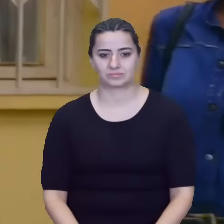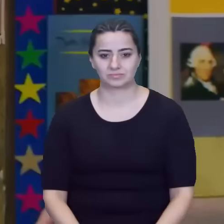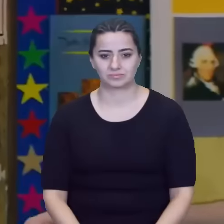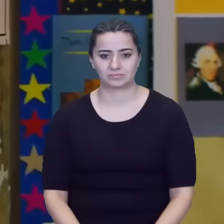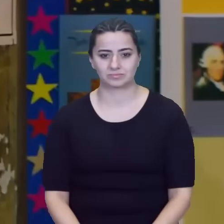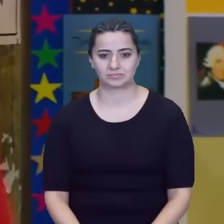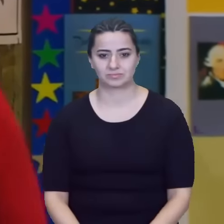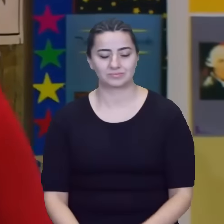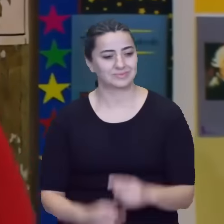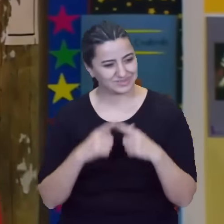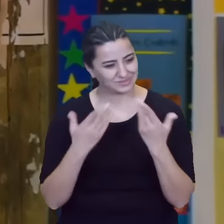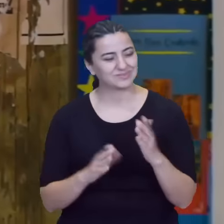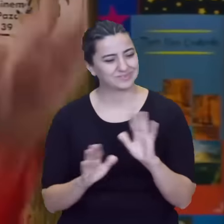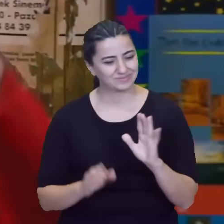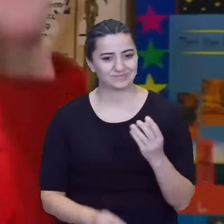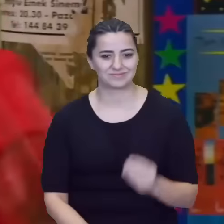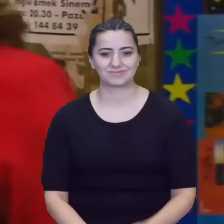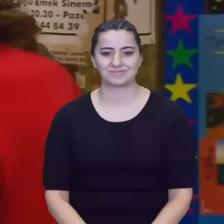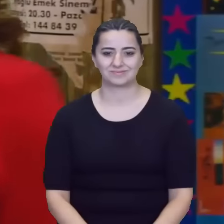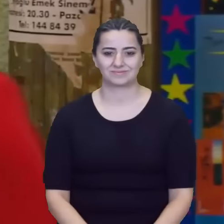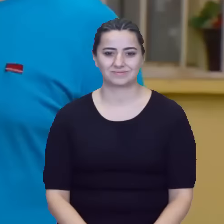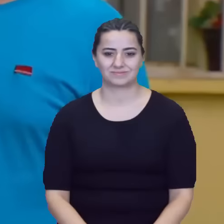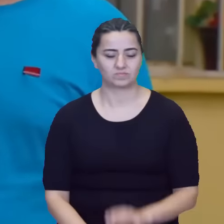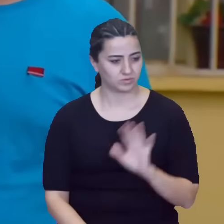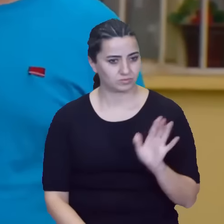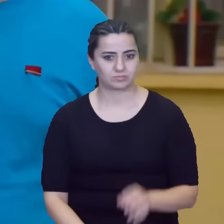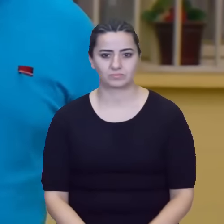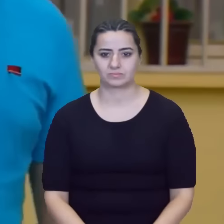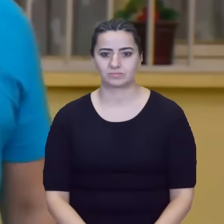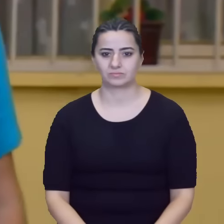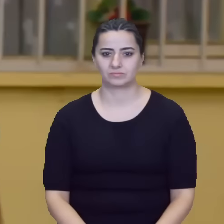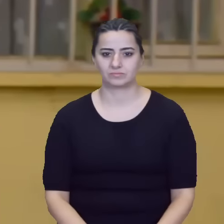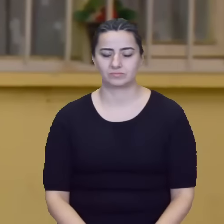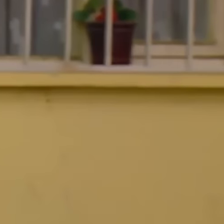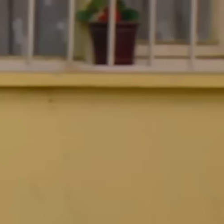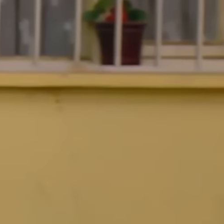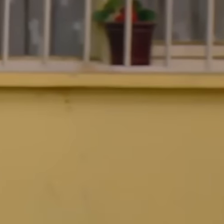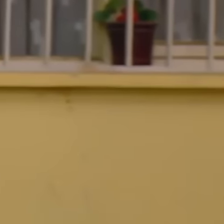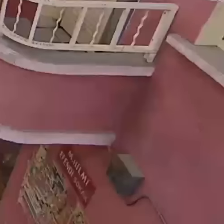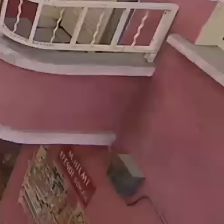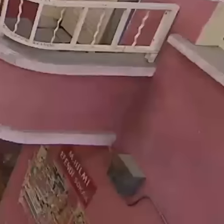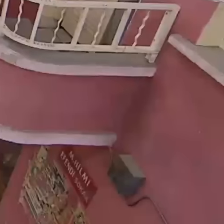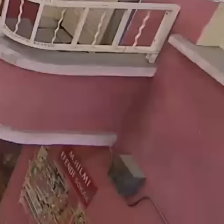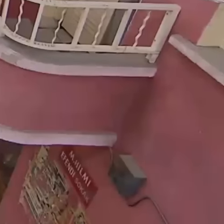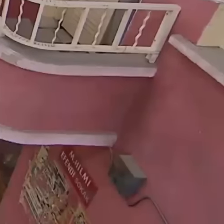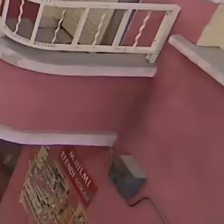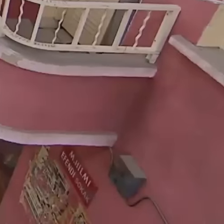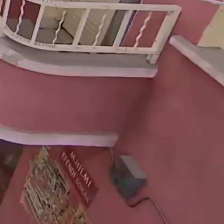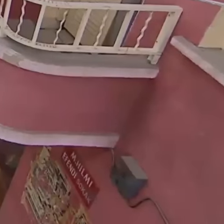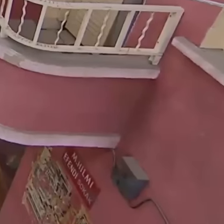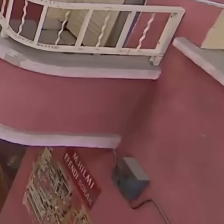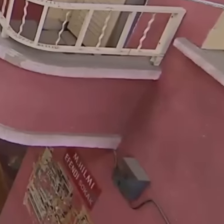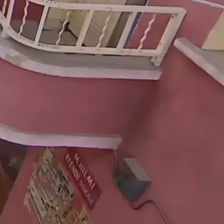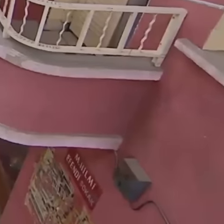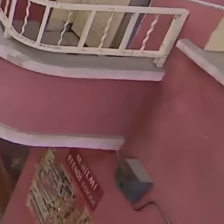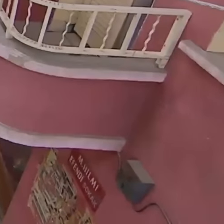Teşekkür ederim. Tamam Ferhat. Hoşçakalın. Tamam ya. Nazlı kafesi aldı gidiyor Çağatay keyifsiz. Funda ile